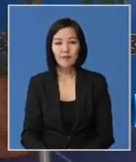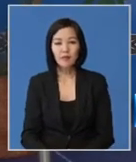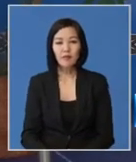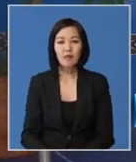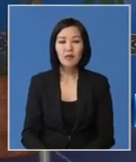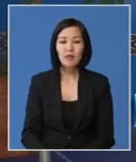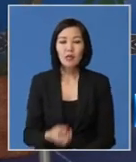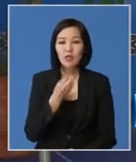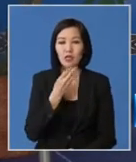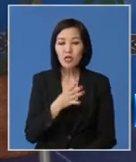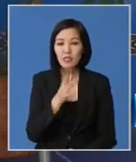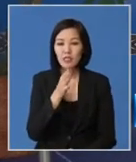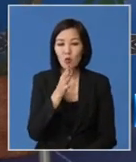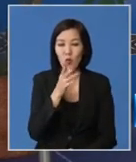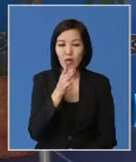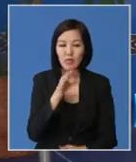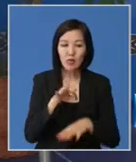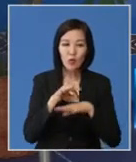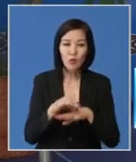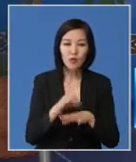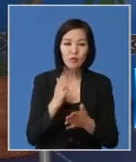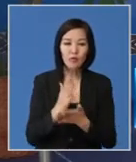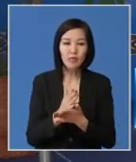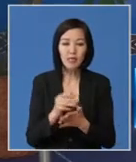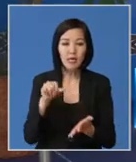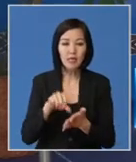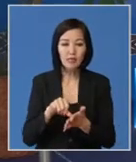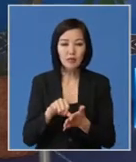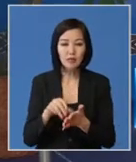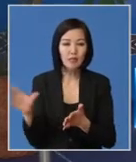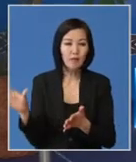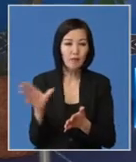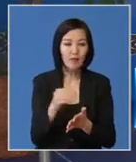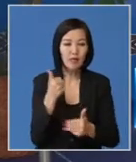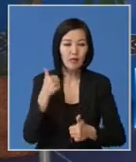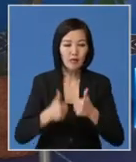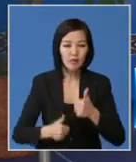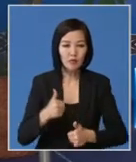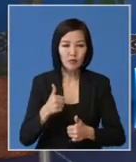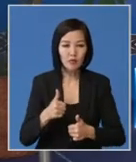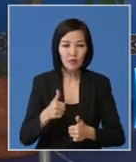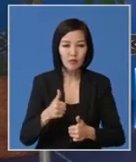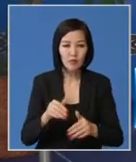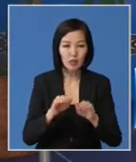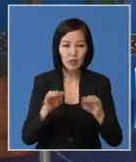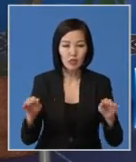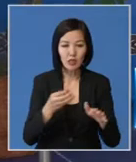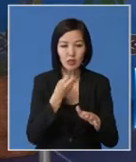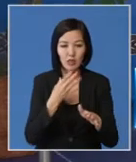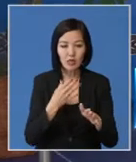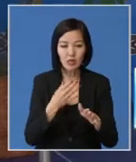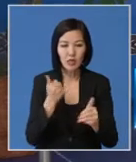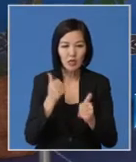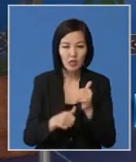Осындай бір жақсы кезеңде өтіп отыр. Қатысып жатқан барлық конкурсанттарымыздың деңгейі жақсы, жылдан